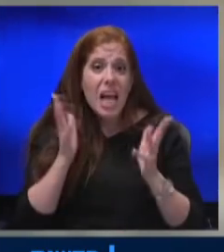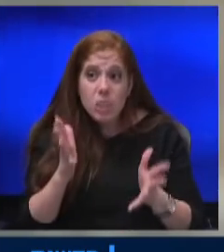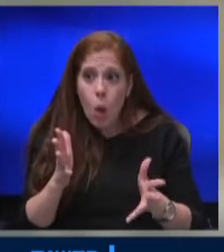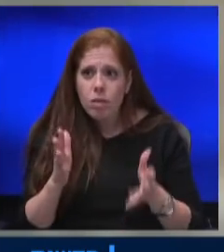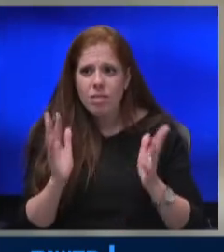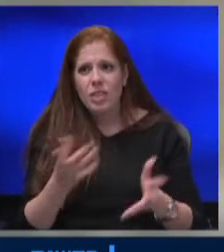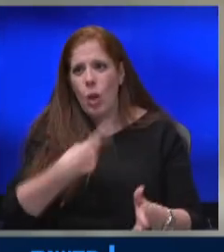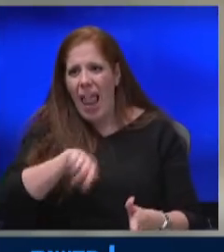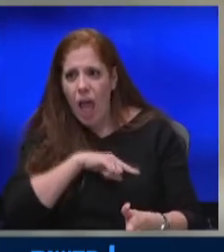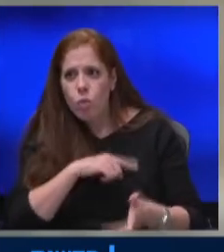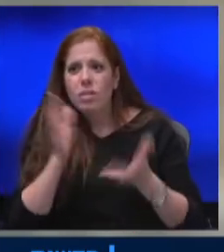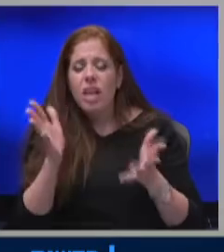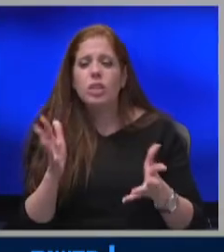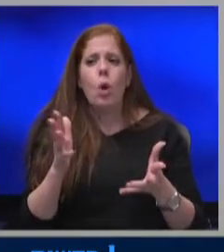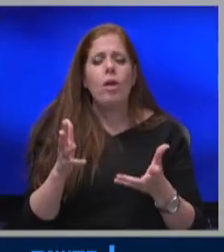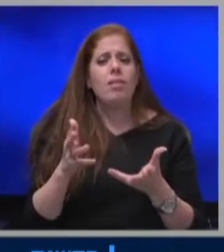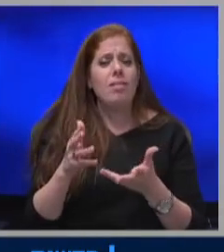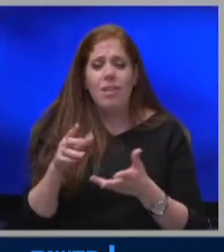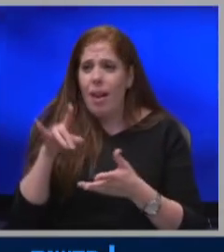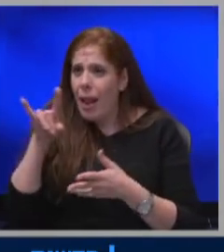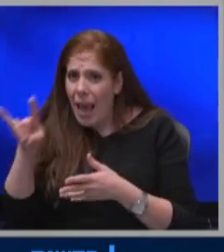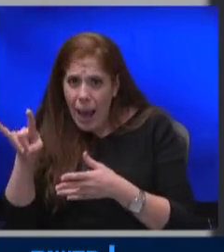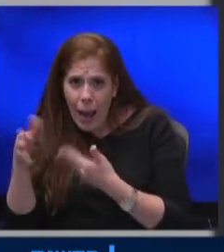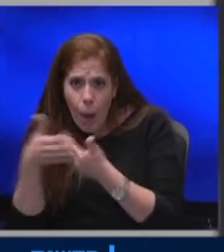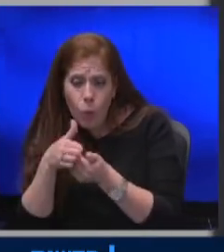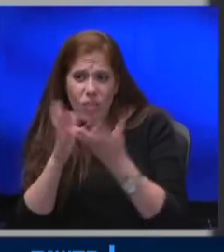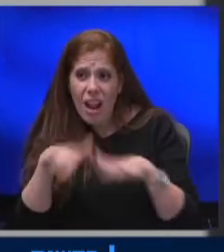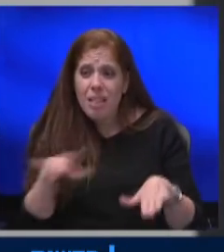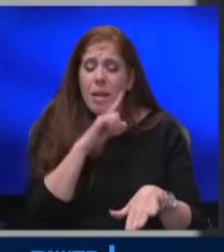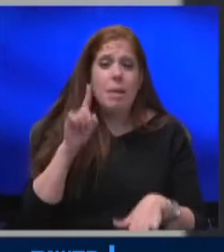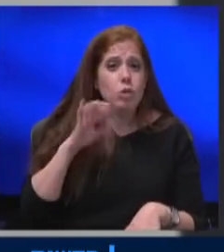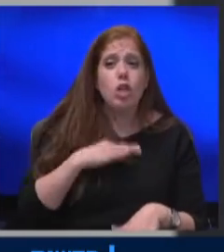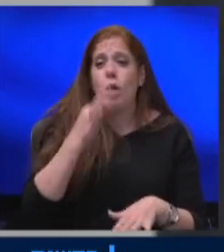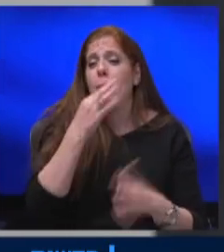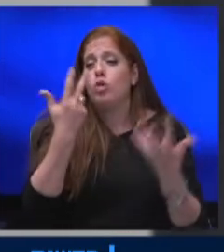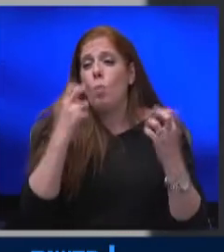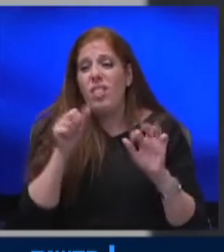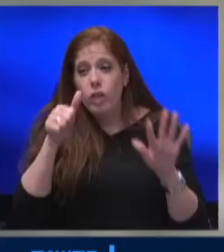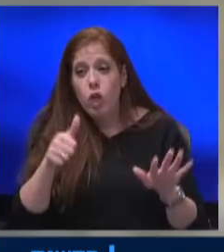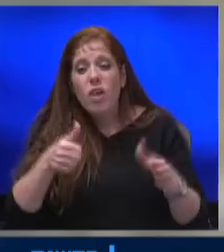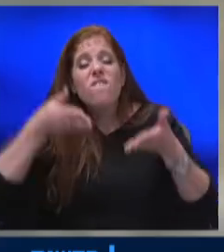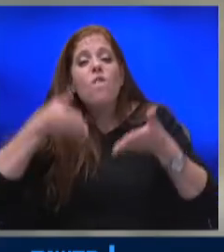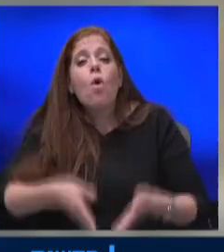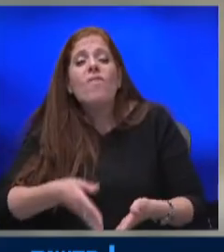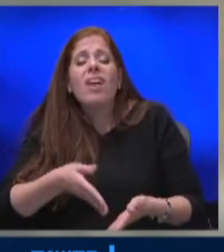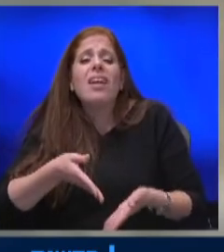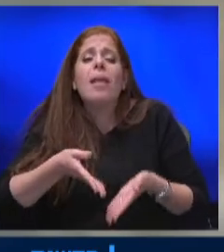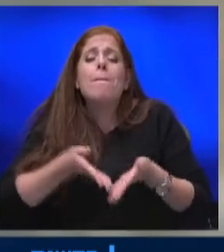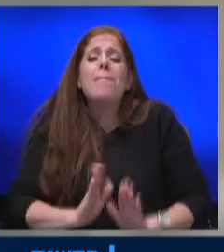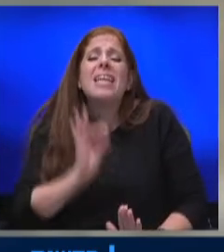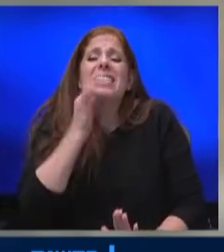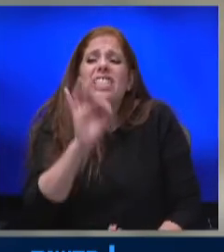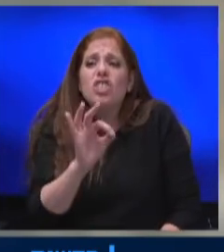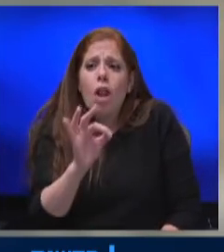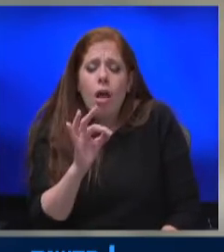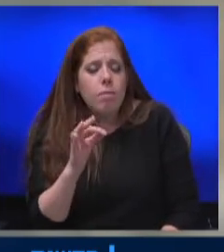אסון לנו, זה אסון לחירות ולילדים. לאימא שלי שהיא בת 86 וקוברת את הבן זקונים שלה בן 45, זה משהו בסדר הנורמלי